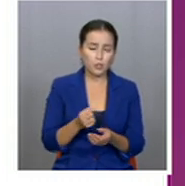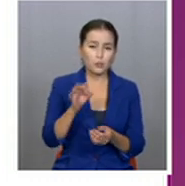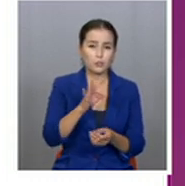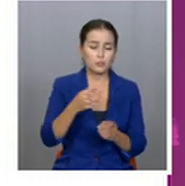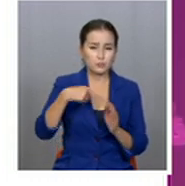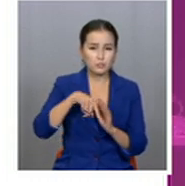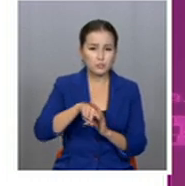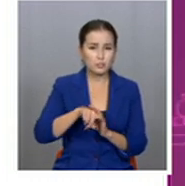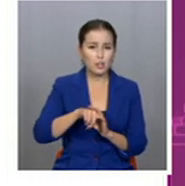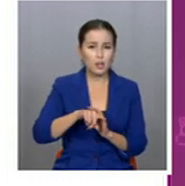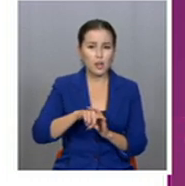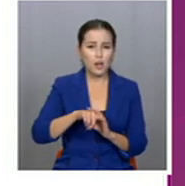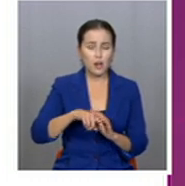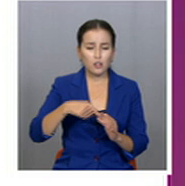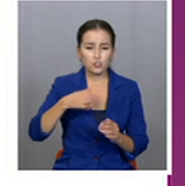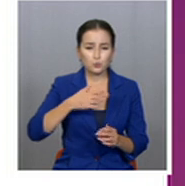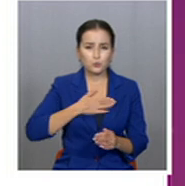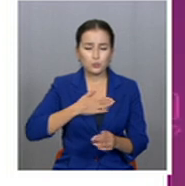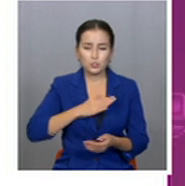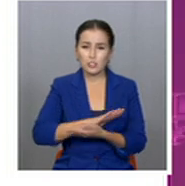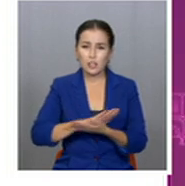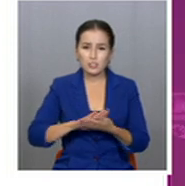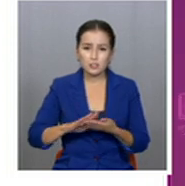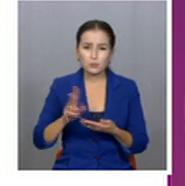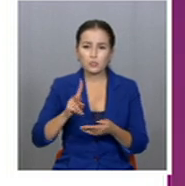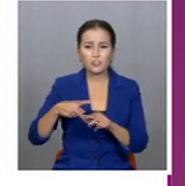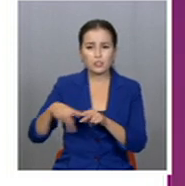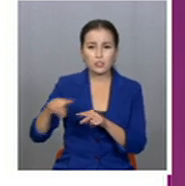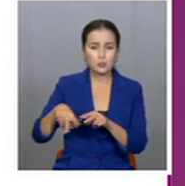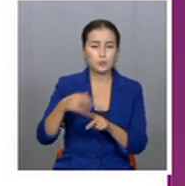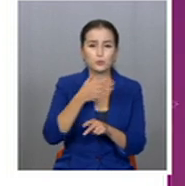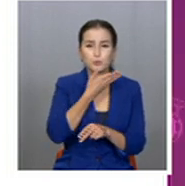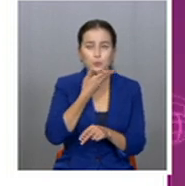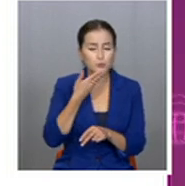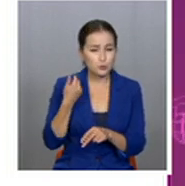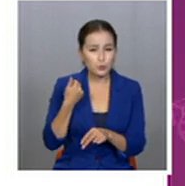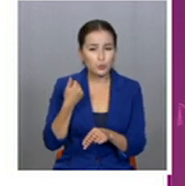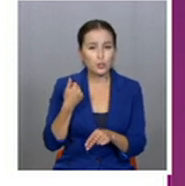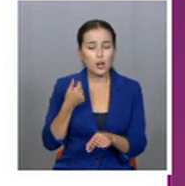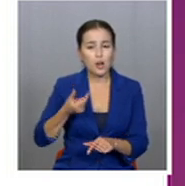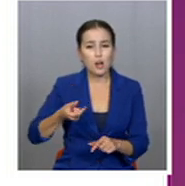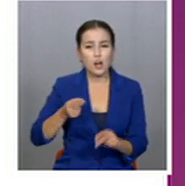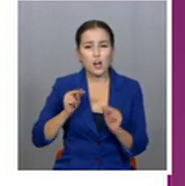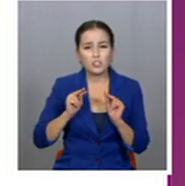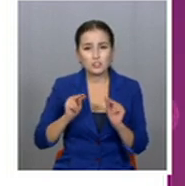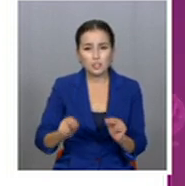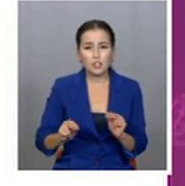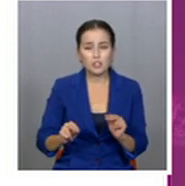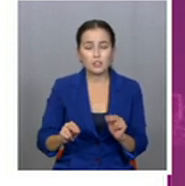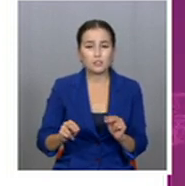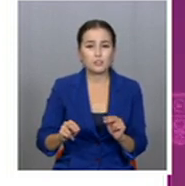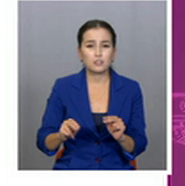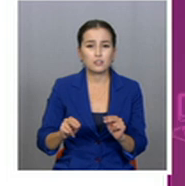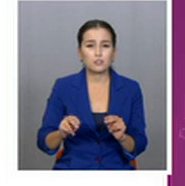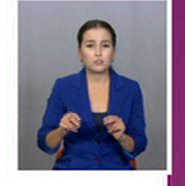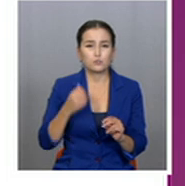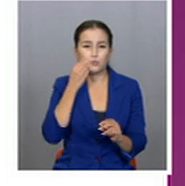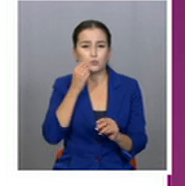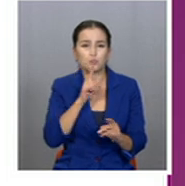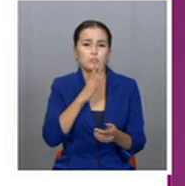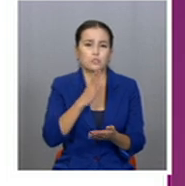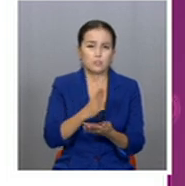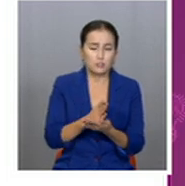жаны таза, ешкімге қиянаты жоқ екені анық. Адалдық, ар-ұждан, достық